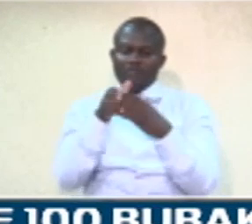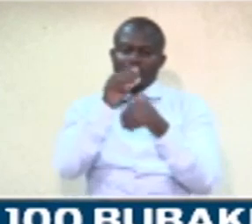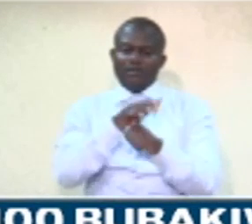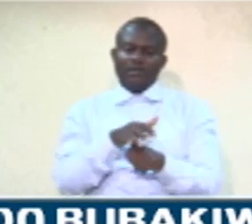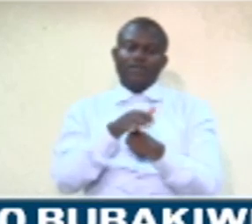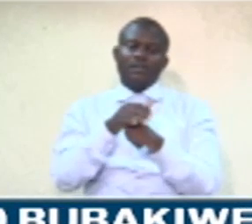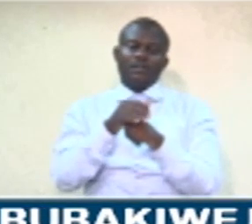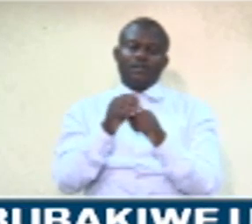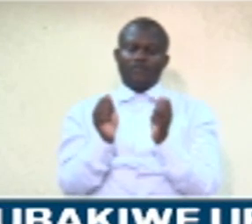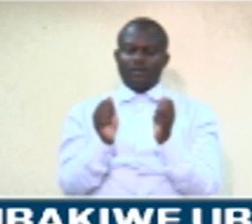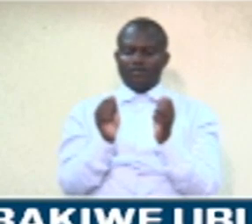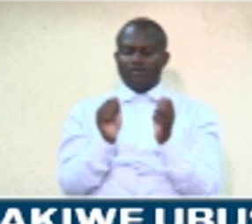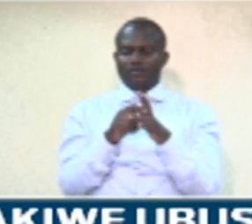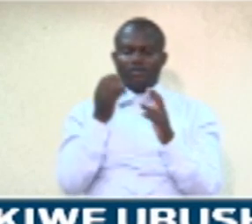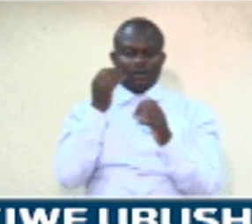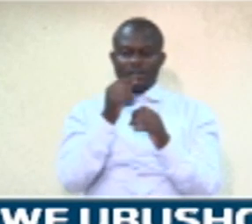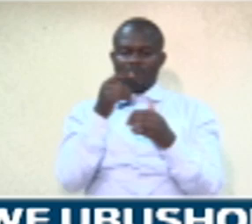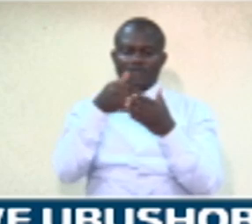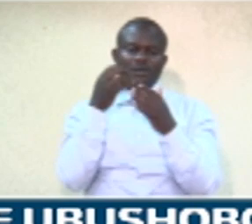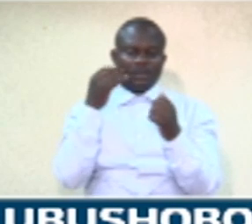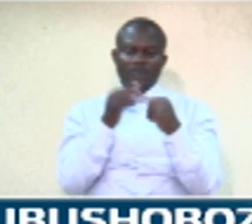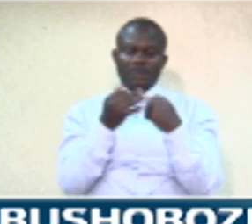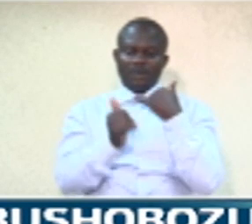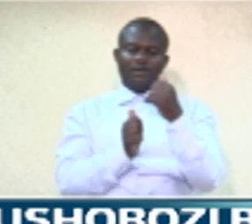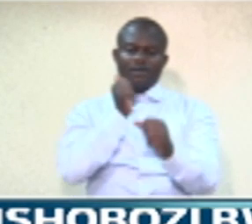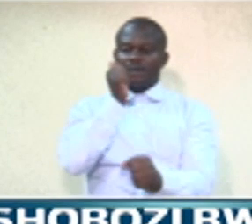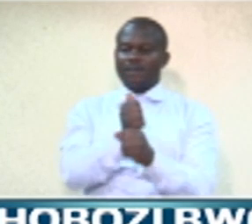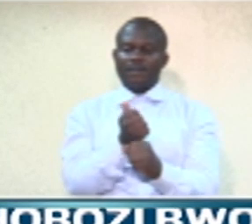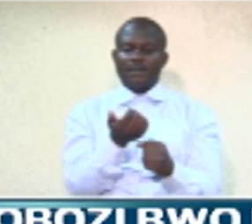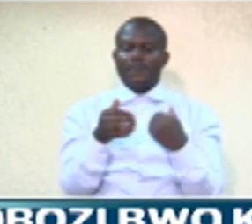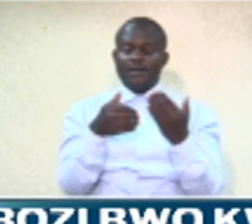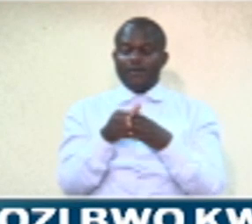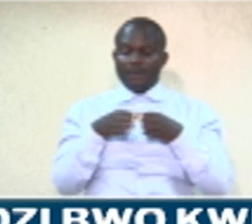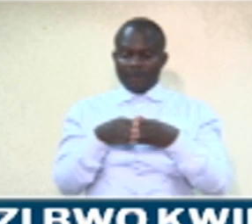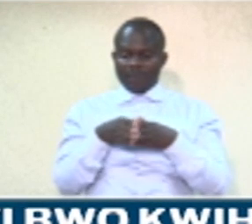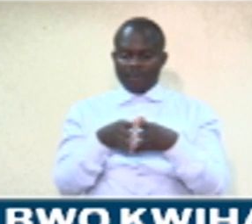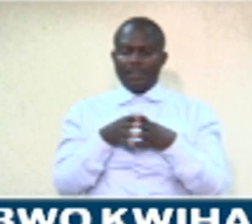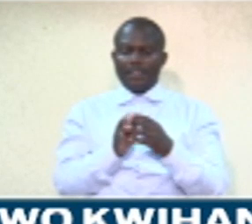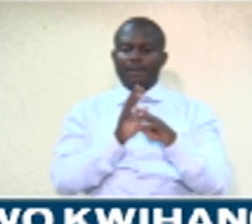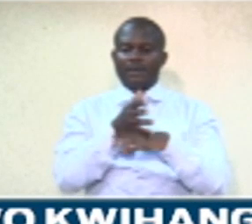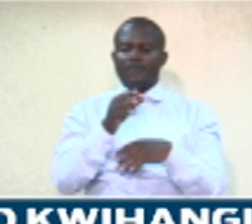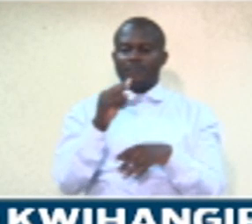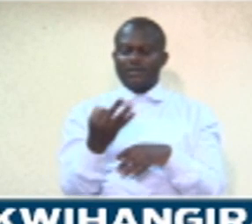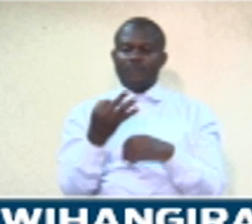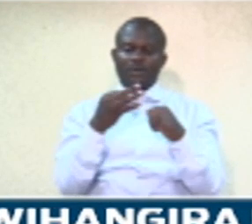ku mudugudu. Kuva mu kwezi kwa mbere kugeza mu kwa munani muri uyu mwaka, abana basambanijwe ni